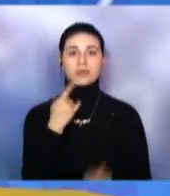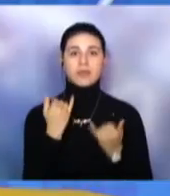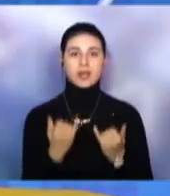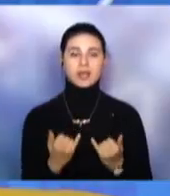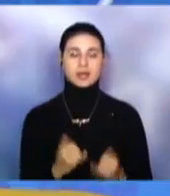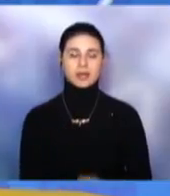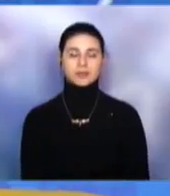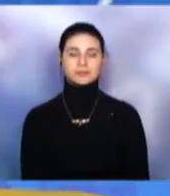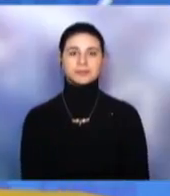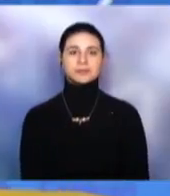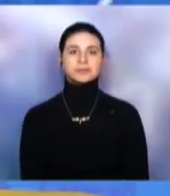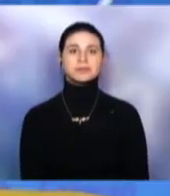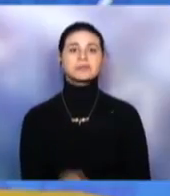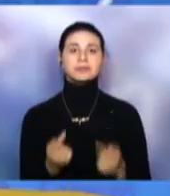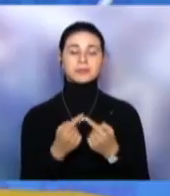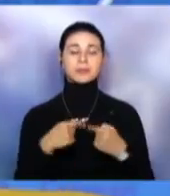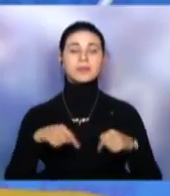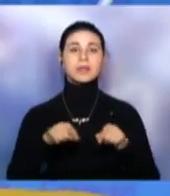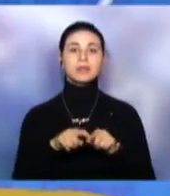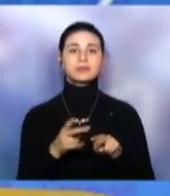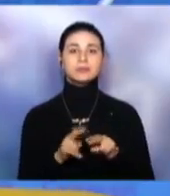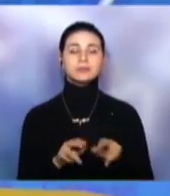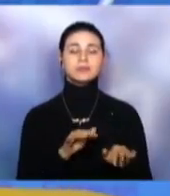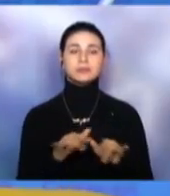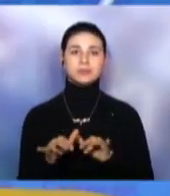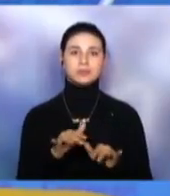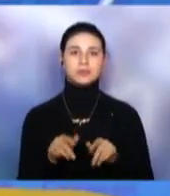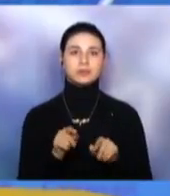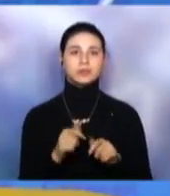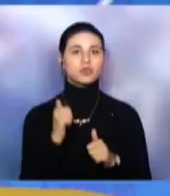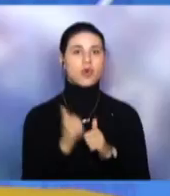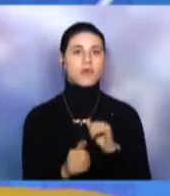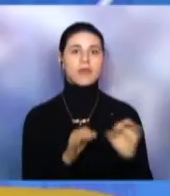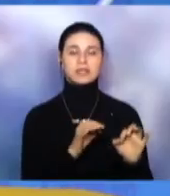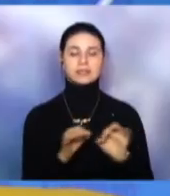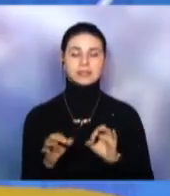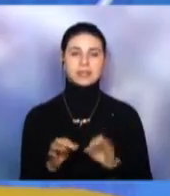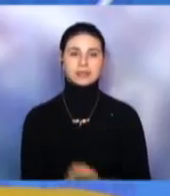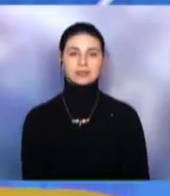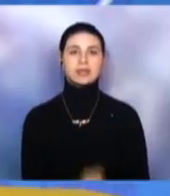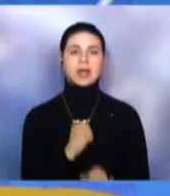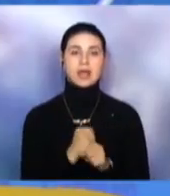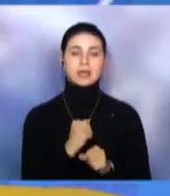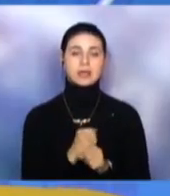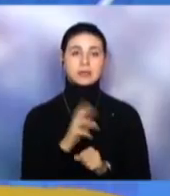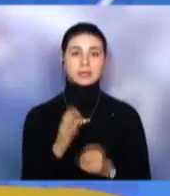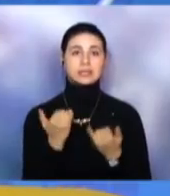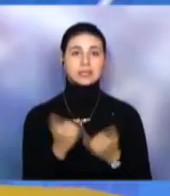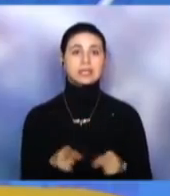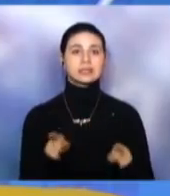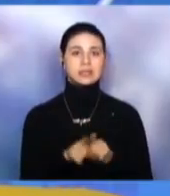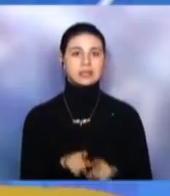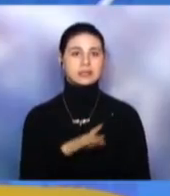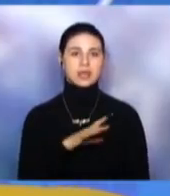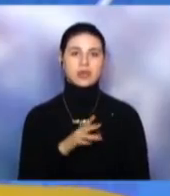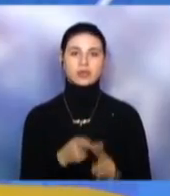ახლა. ასოციაცია ამ ღონისძიებას ყოველ წელს აკეთებს და წელსაც რა თქმა უნდა არ